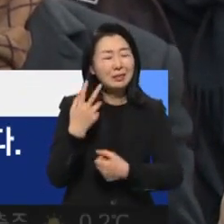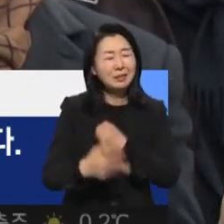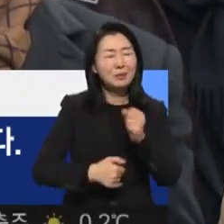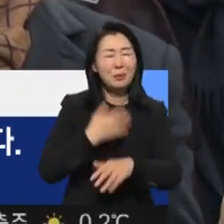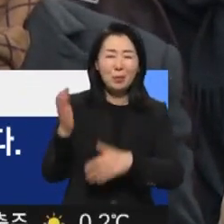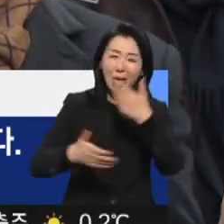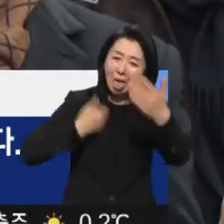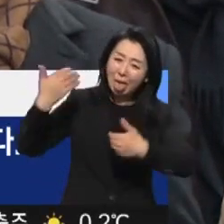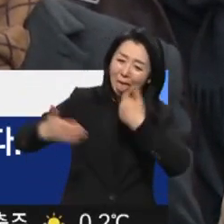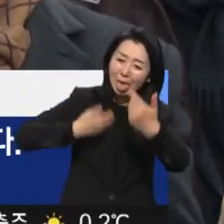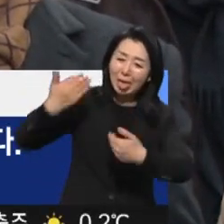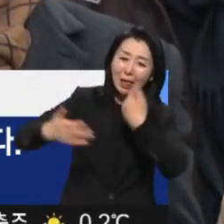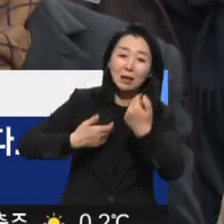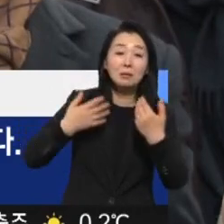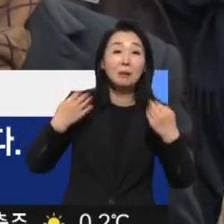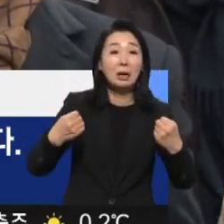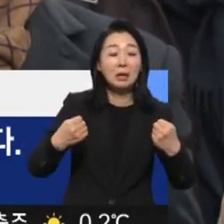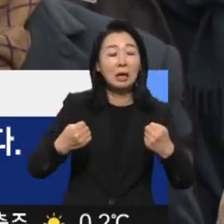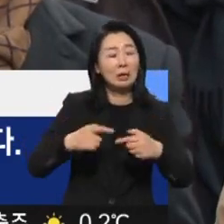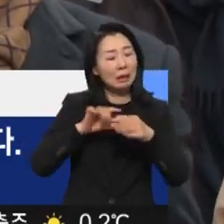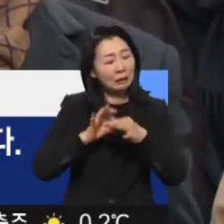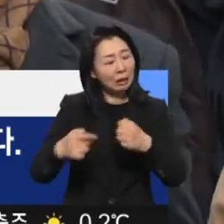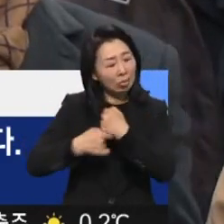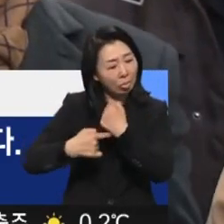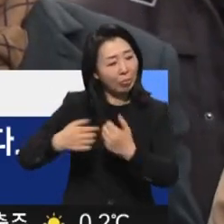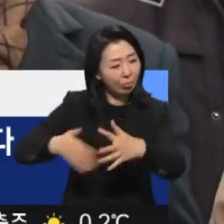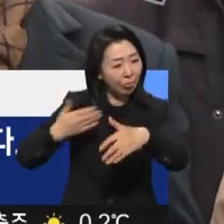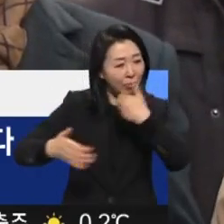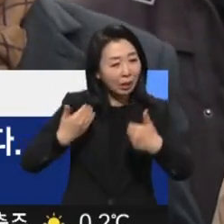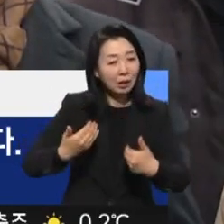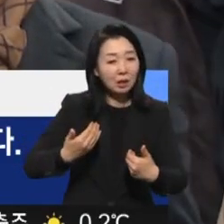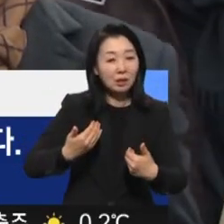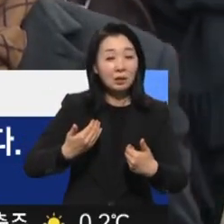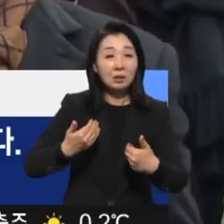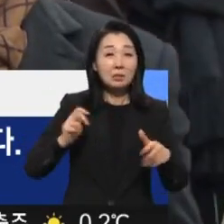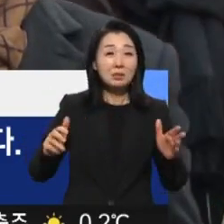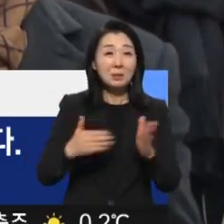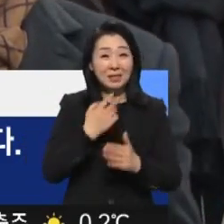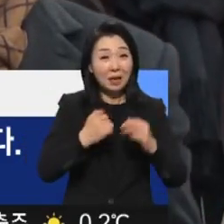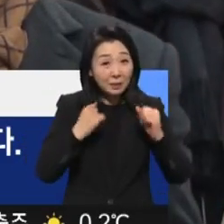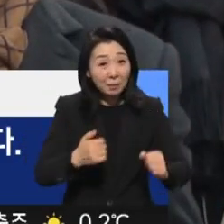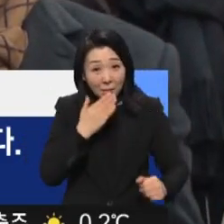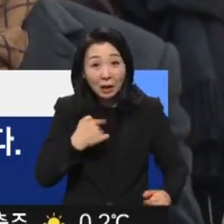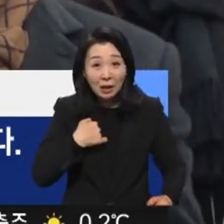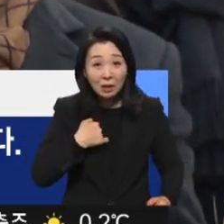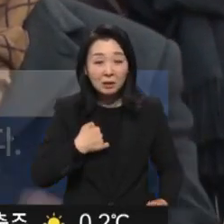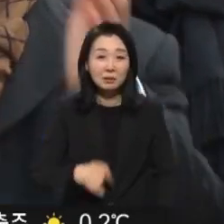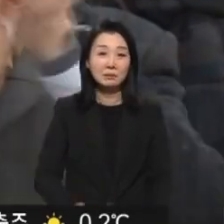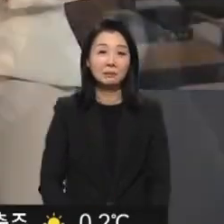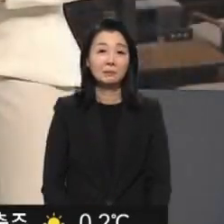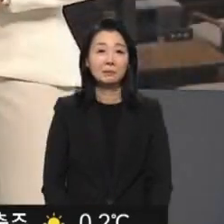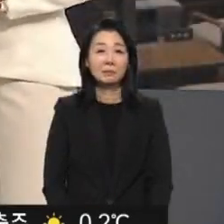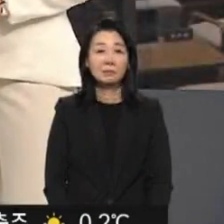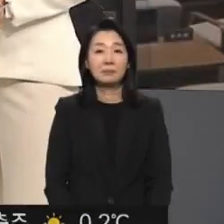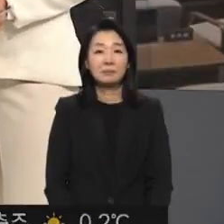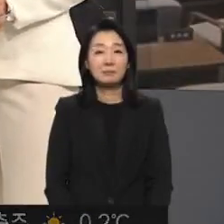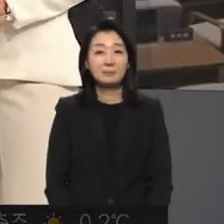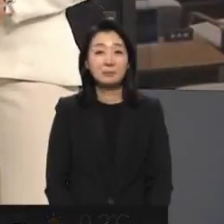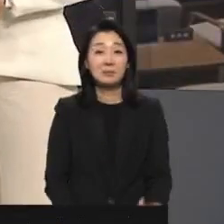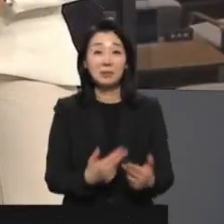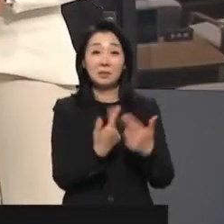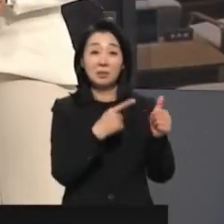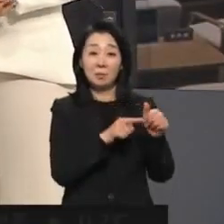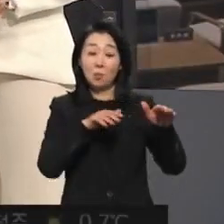탈탈 털렸습니다. 안 털린 날이 없습니다. 그러나 지금까지 살아남아 있지 않습니까? 네, 이